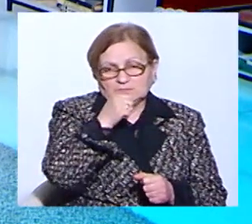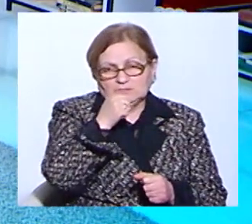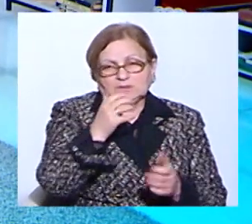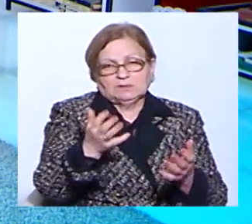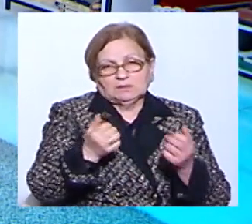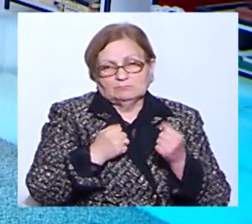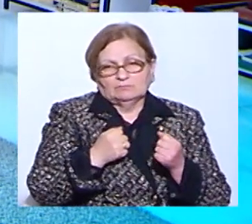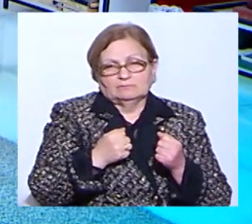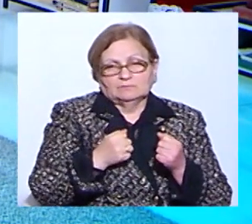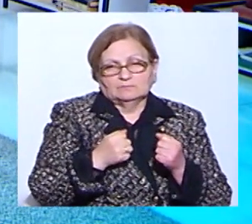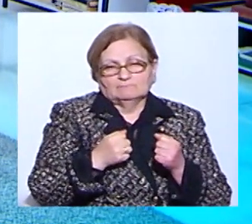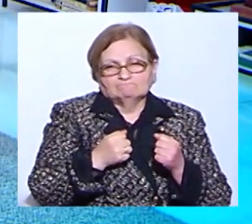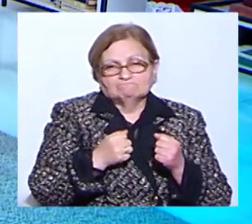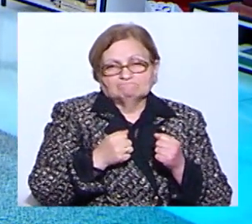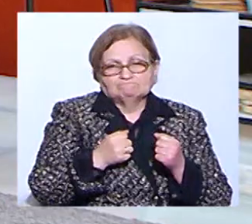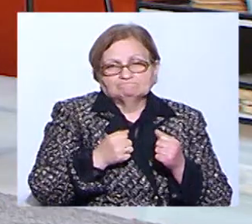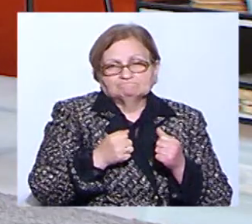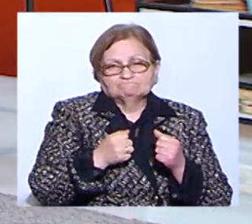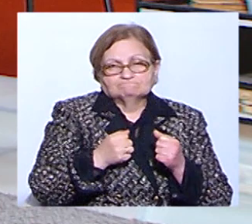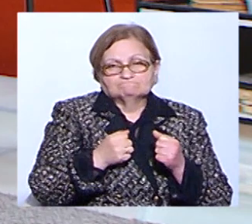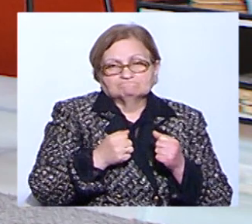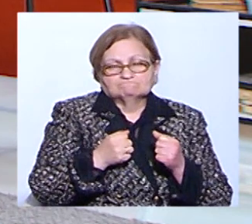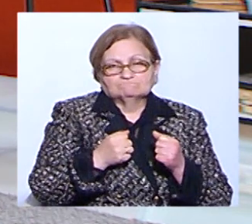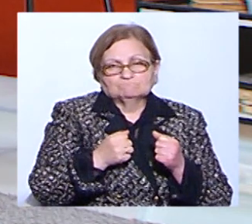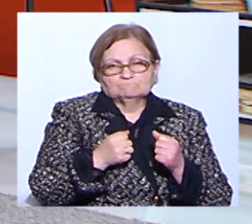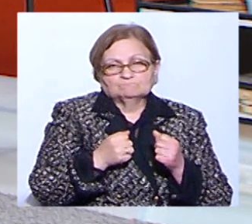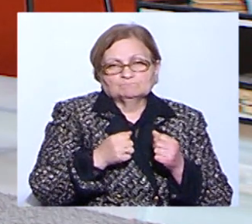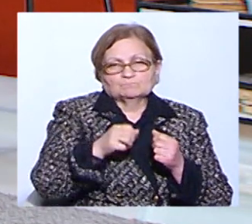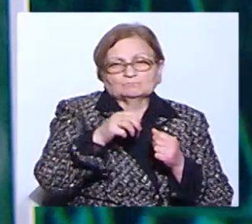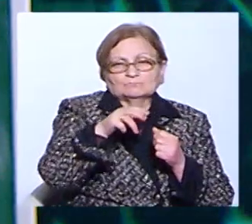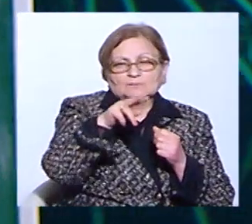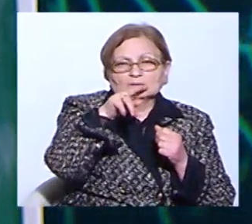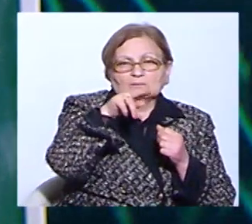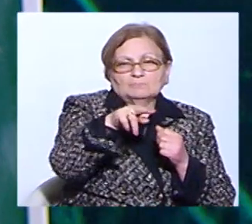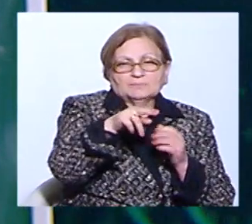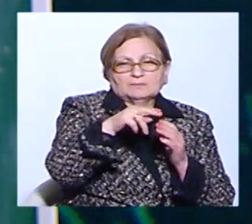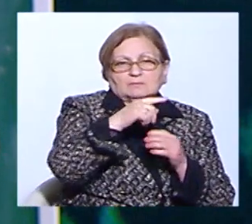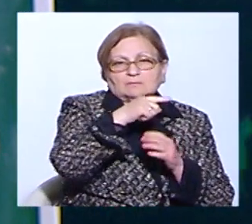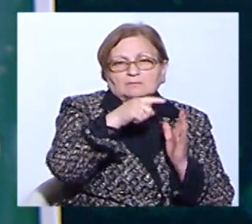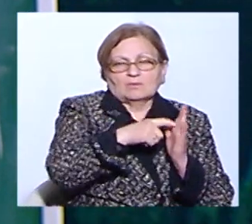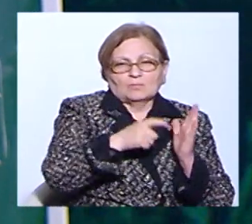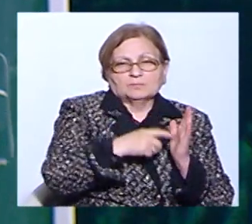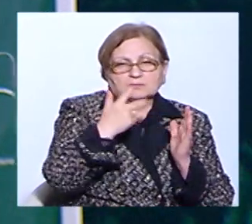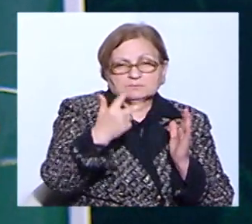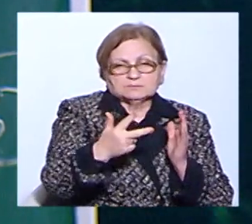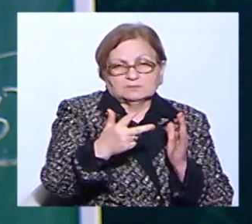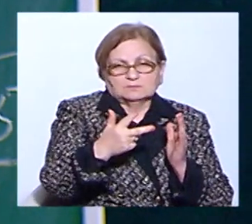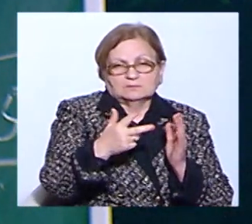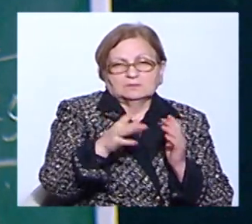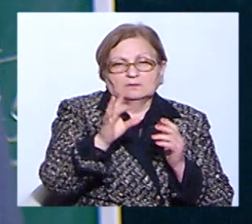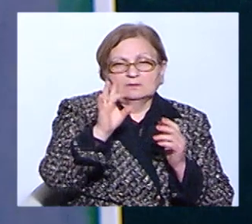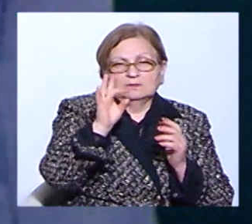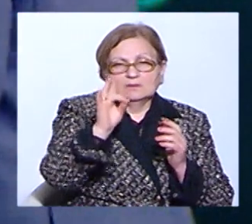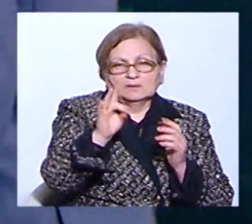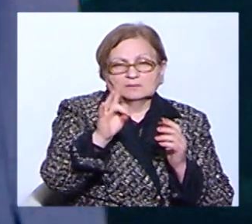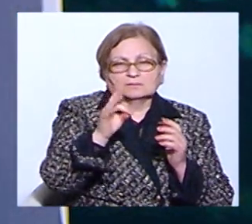გამოგვივა აი ესეთი, მოდით ეს ზემოთ არის გვაქვს სივრცე. გამოგვივა π გაყოფილი 3-ზე r კვადრატი